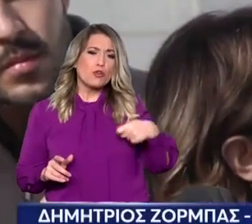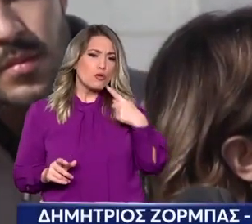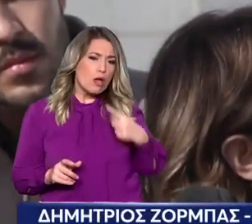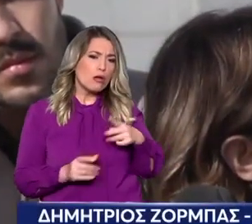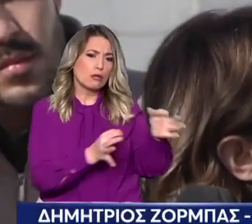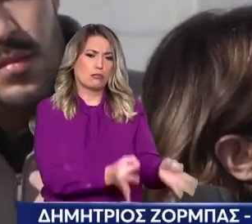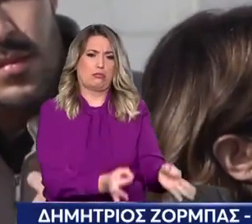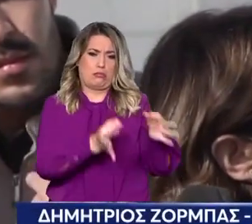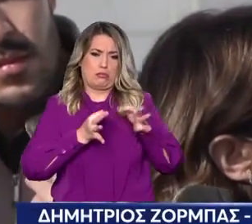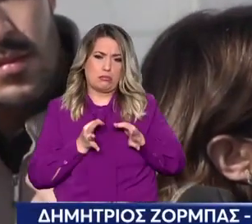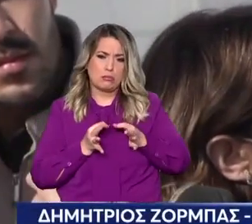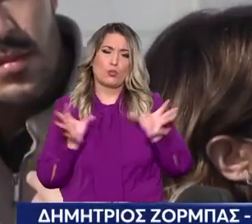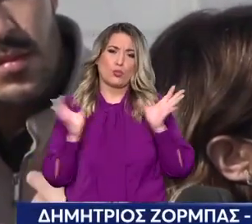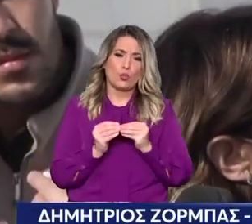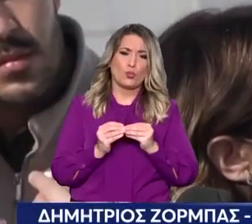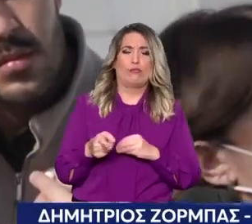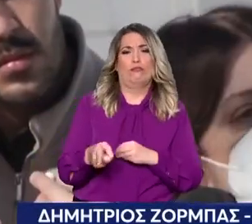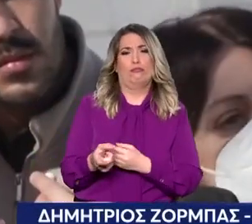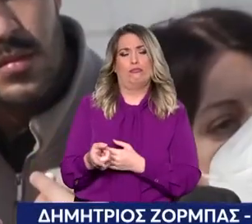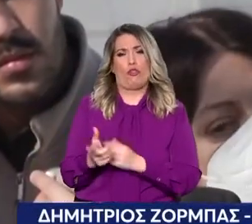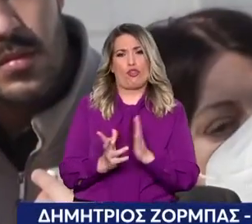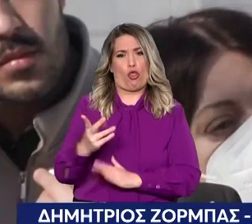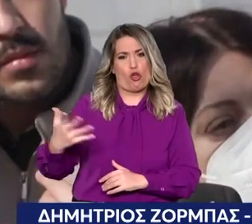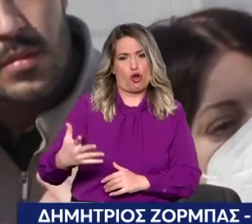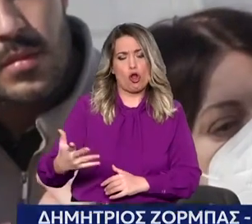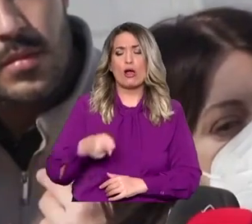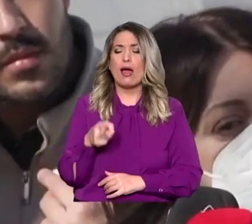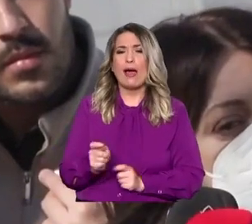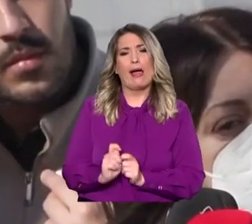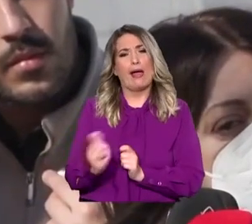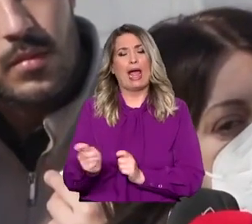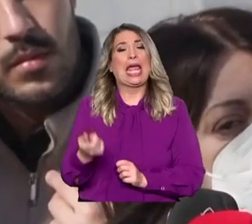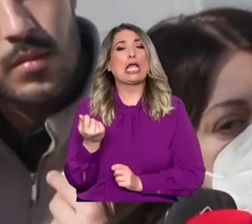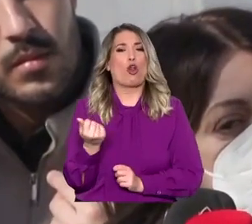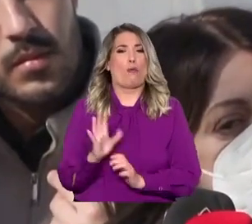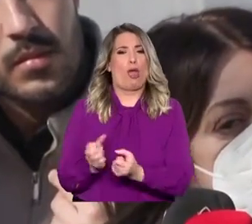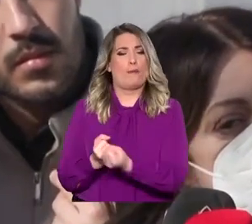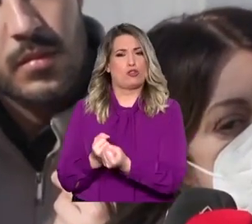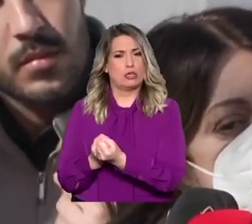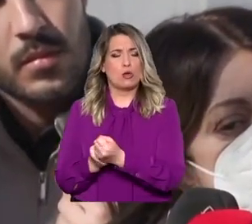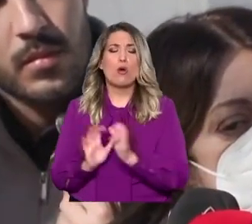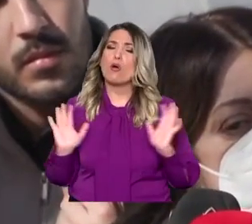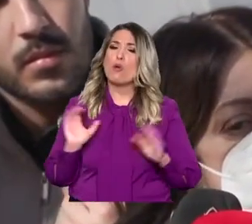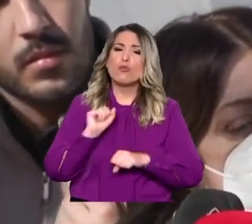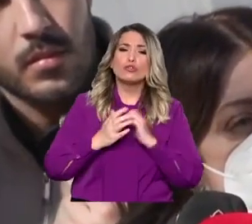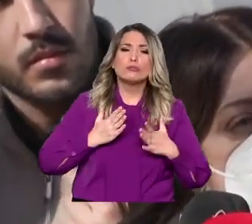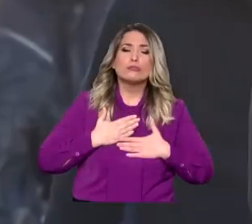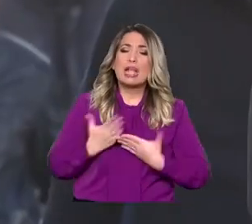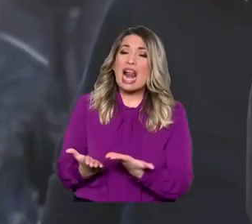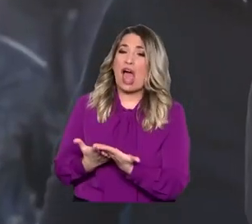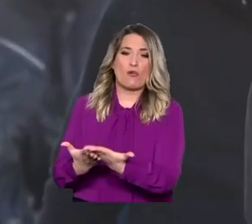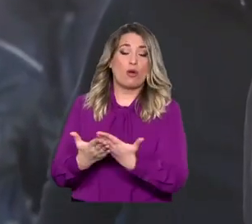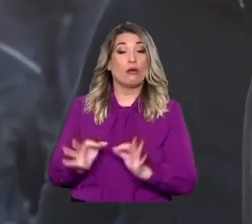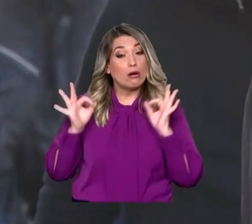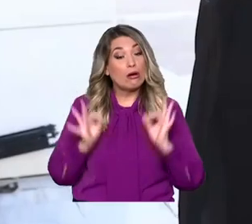τόσο κοινωνικά οικογενειακά και οικονομικά της ανήλικης 12χρονης προσπάθησε μόνο να την βοηθή